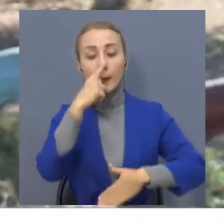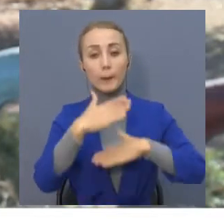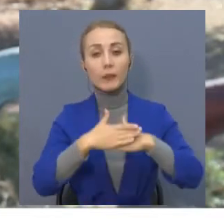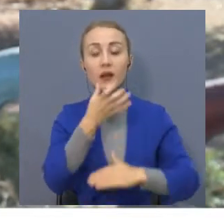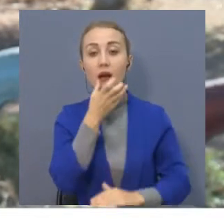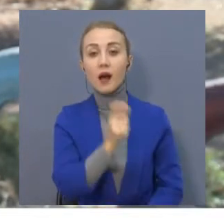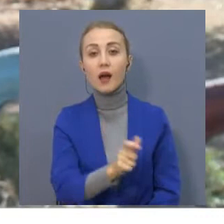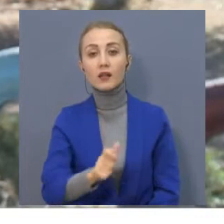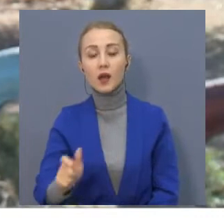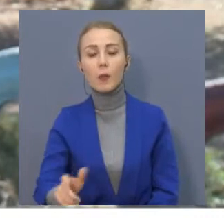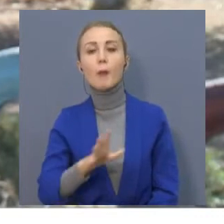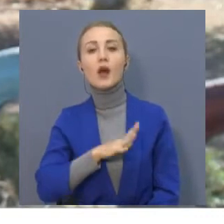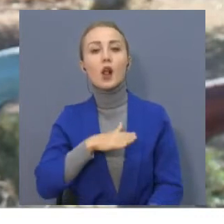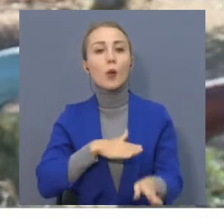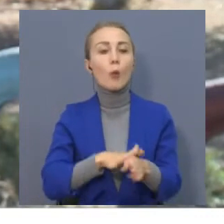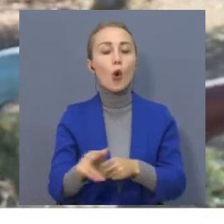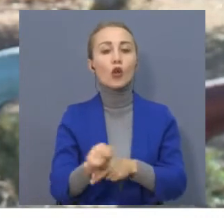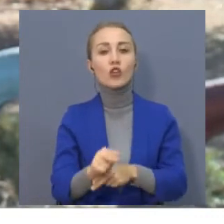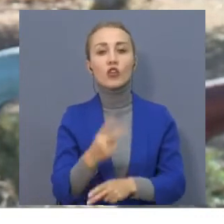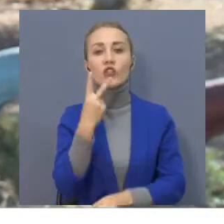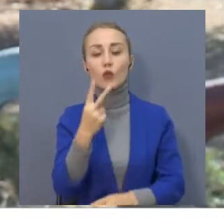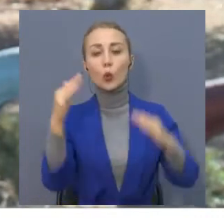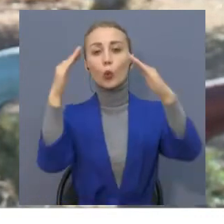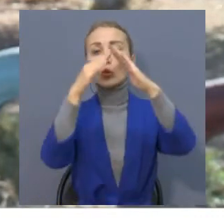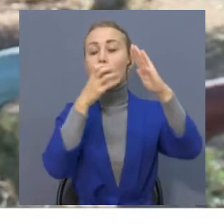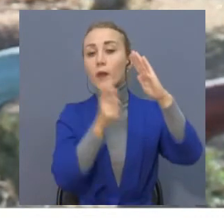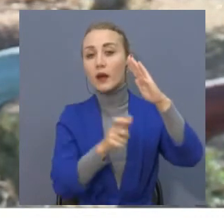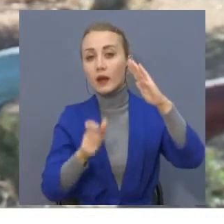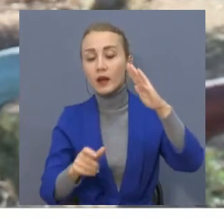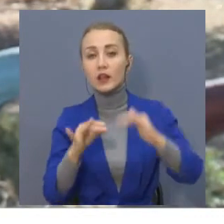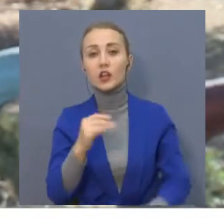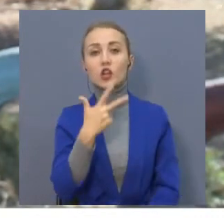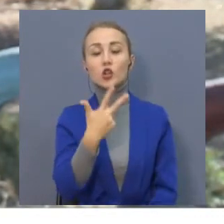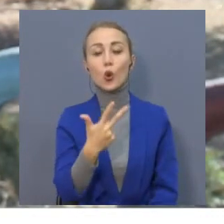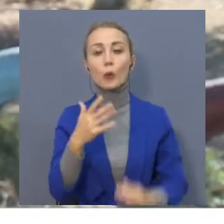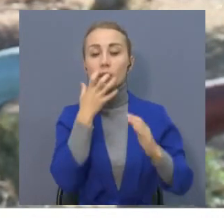және 3 жылу беру нысанына ағымдағы жөндеу жасалды.